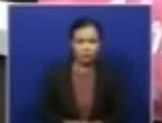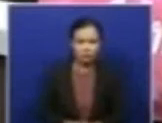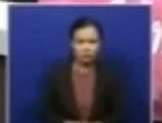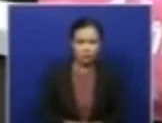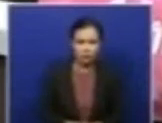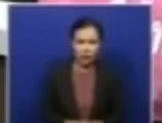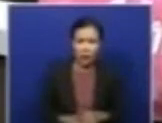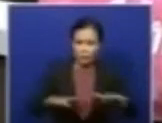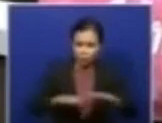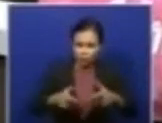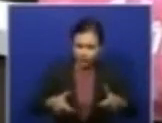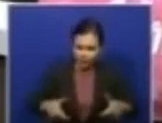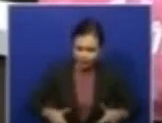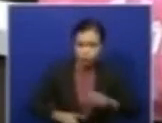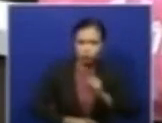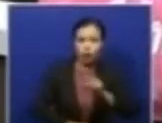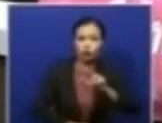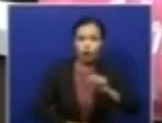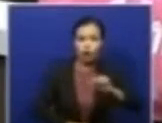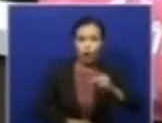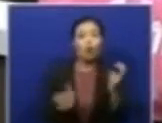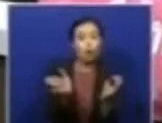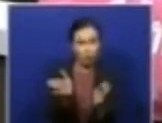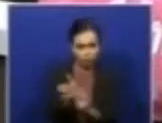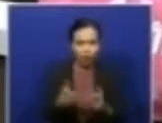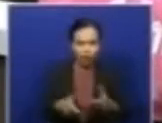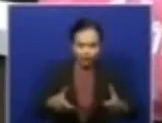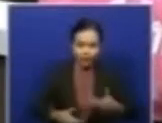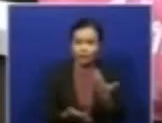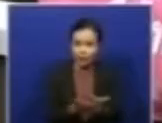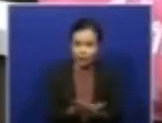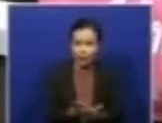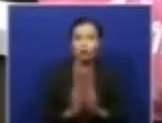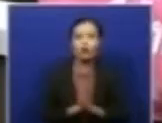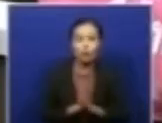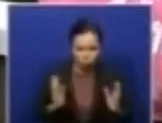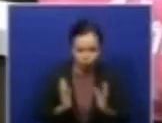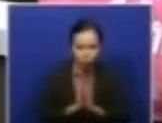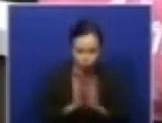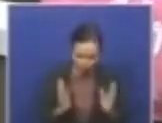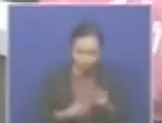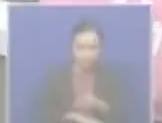ที่การรายงานสตง.ต้องรับรองการรายงานท่านประธานครับขอบคุณมากท่านเด้อครับผม